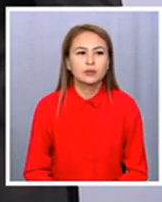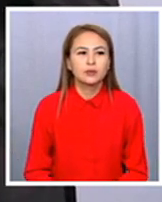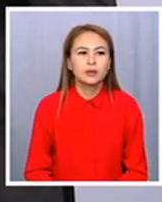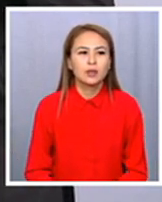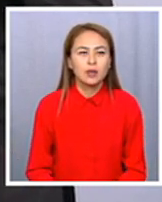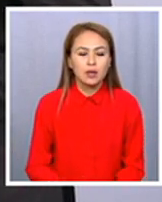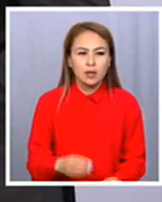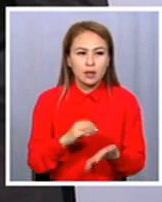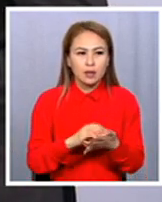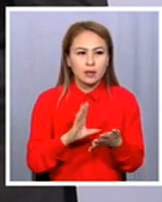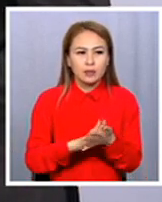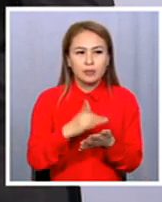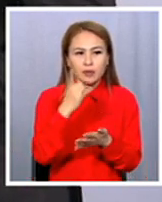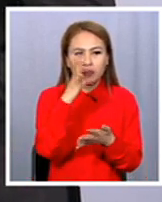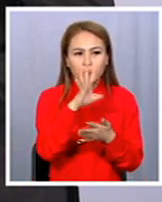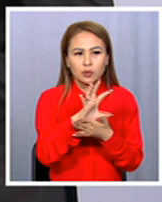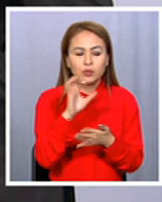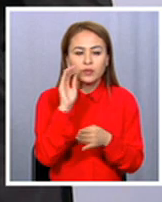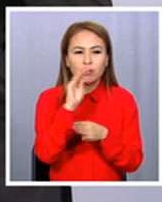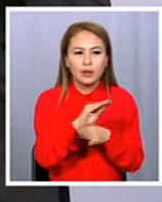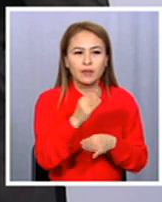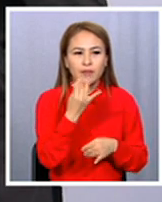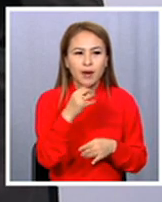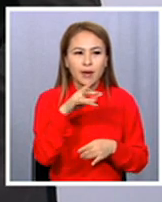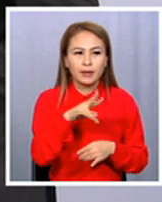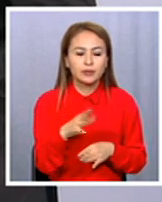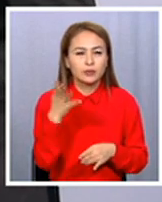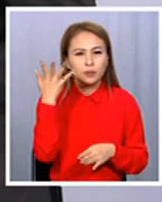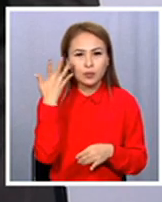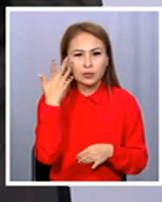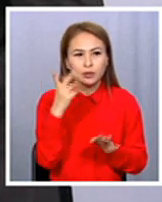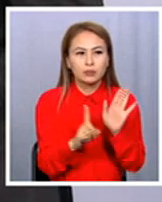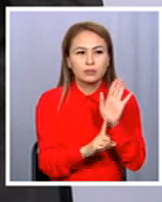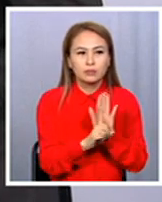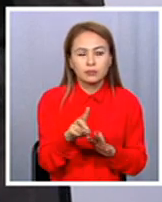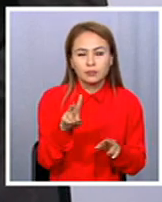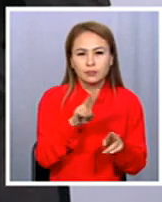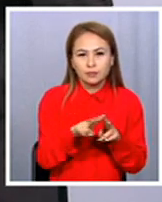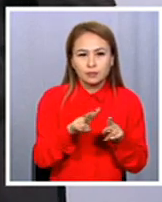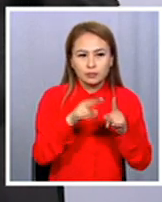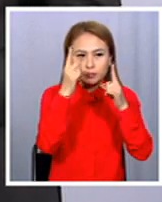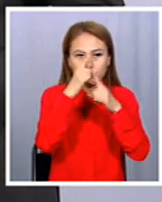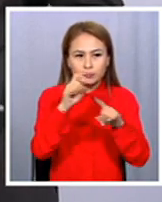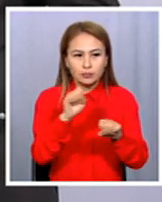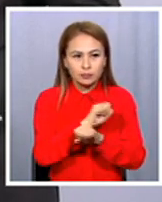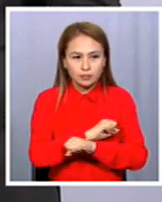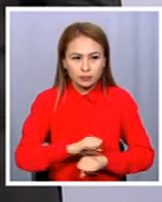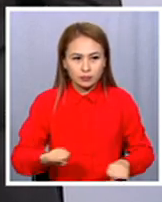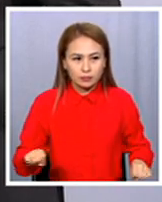Белгілі бір фотосуреттерді, файлдарды жүктер алдында зиянды ақпарат болмауын тексеру қажет.